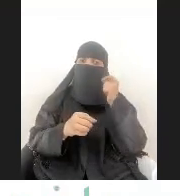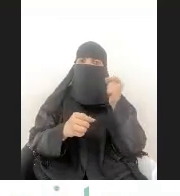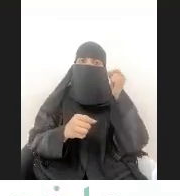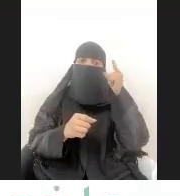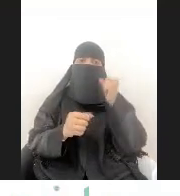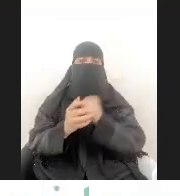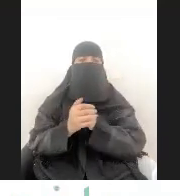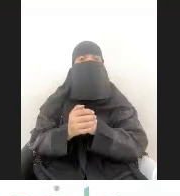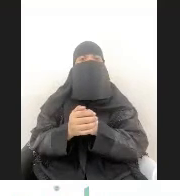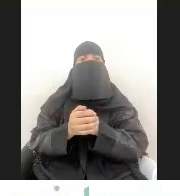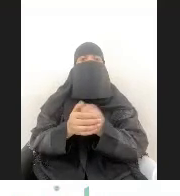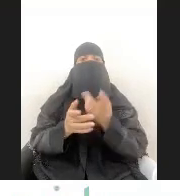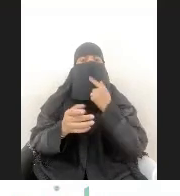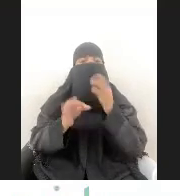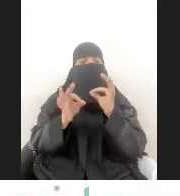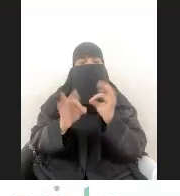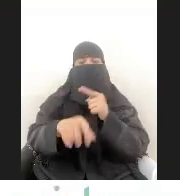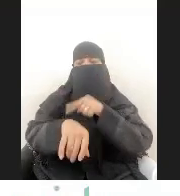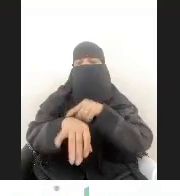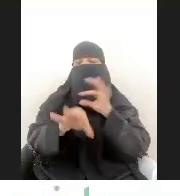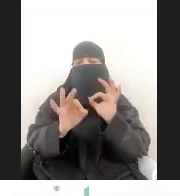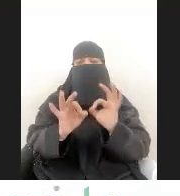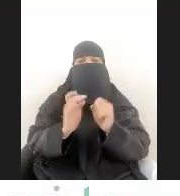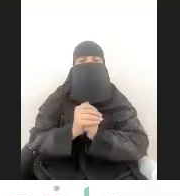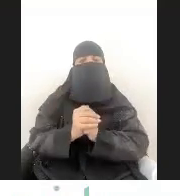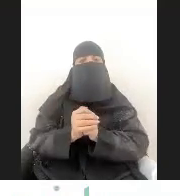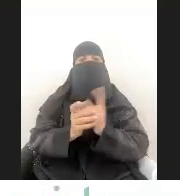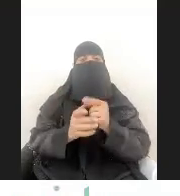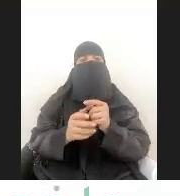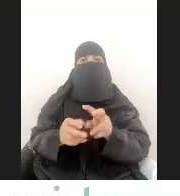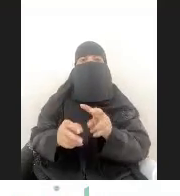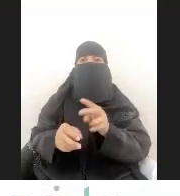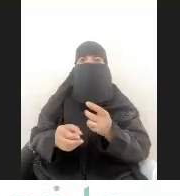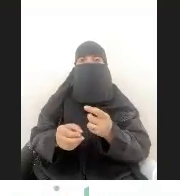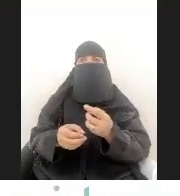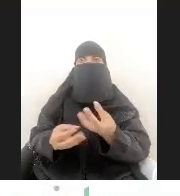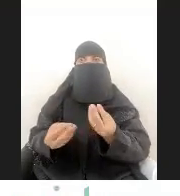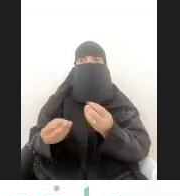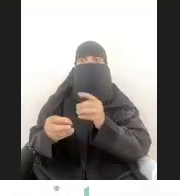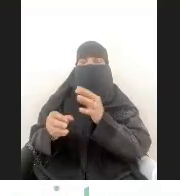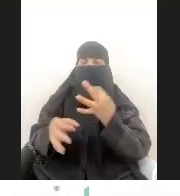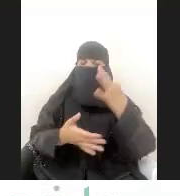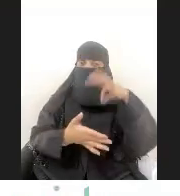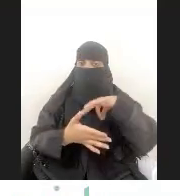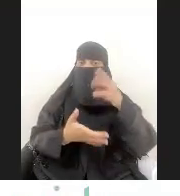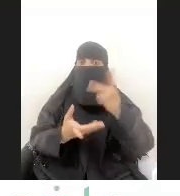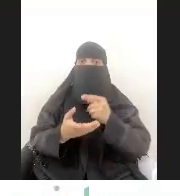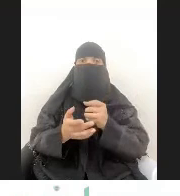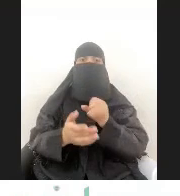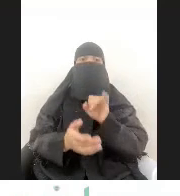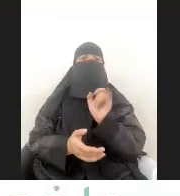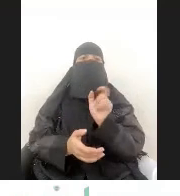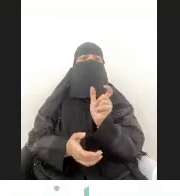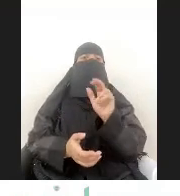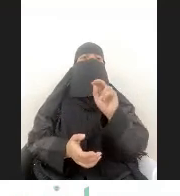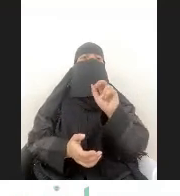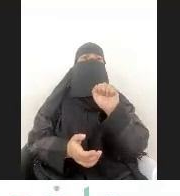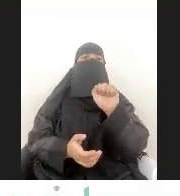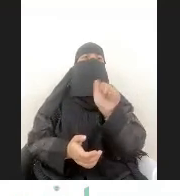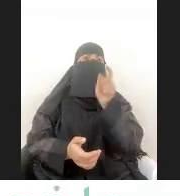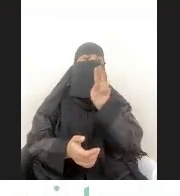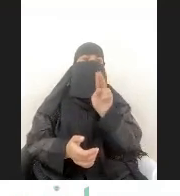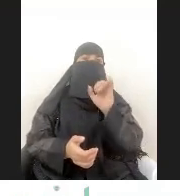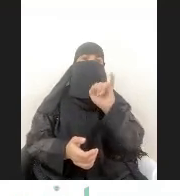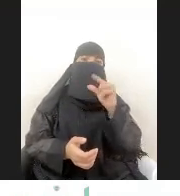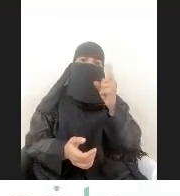الوقت المناسب. كذلك أيضا استثمار المنصات العالمية والوطنية كمنصة مدرستي تسهل تبني